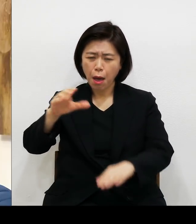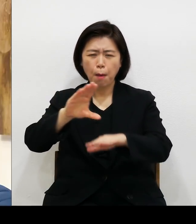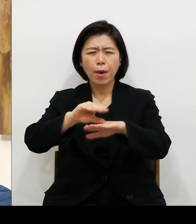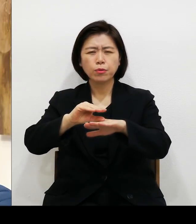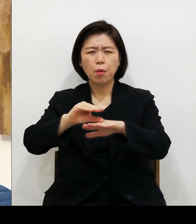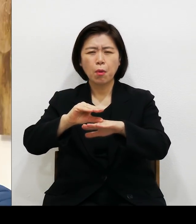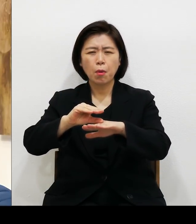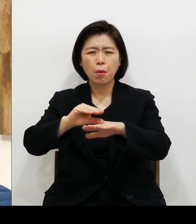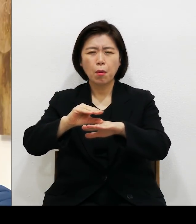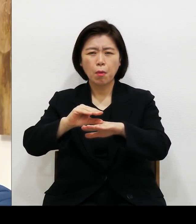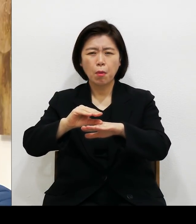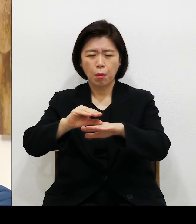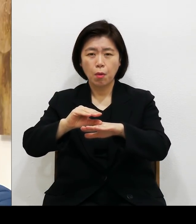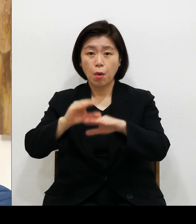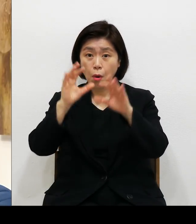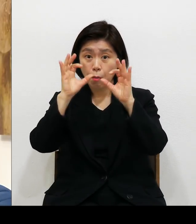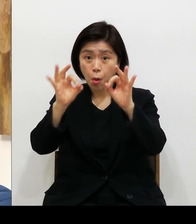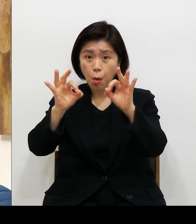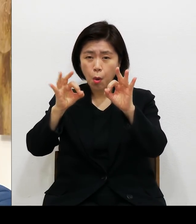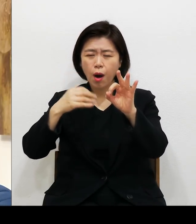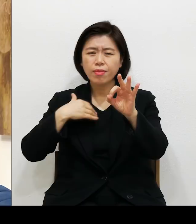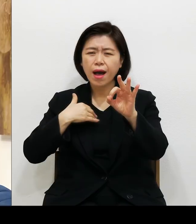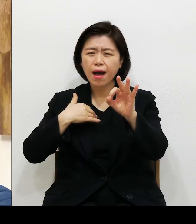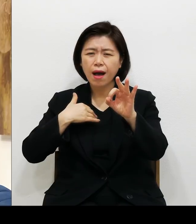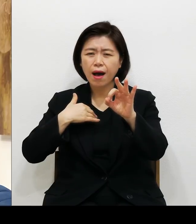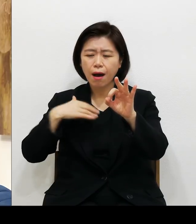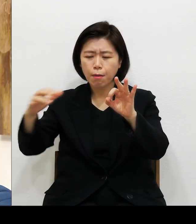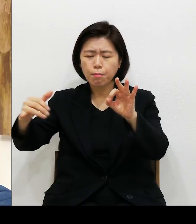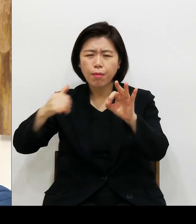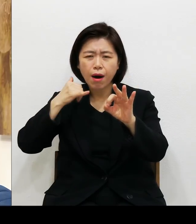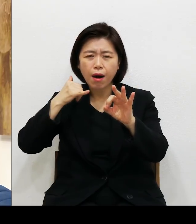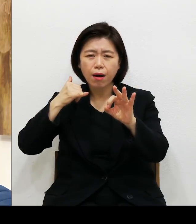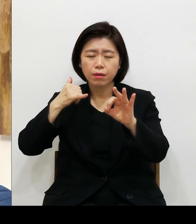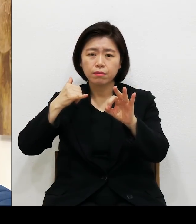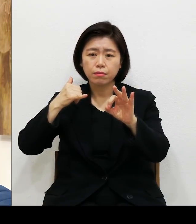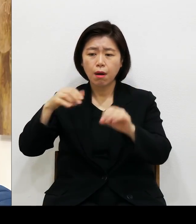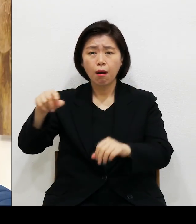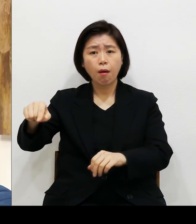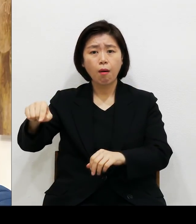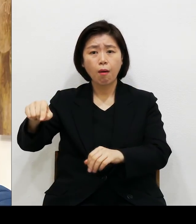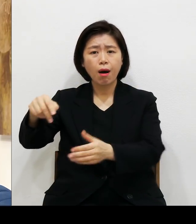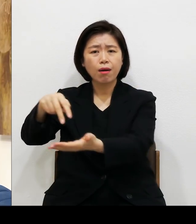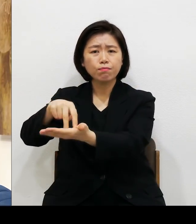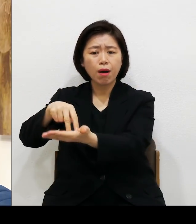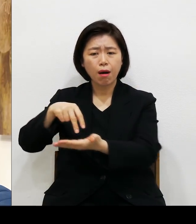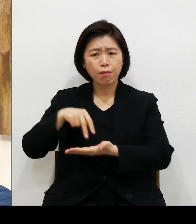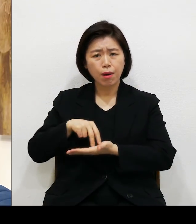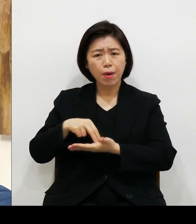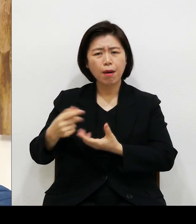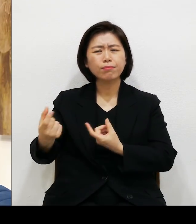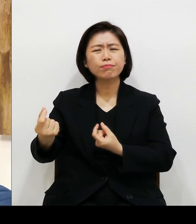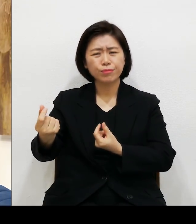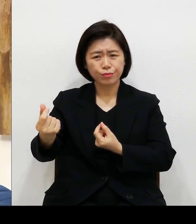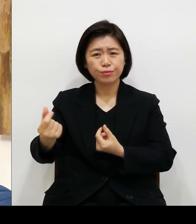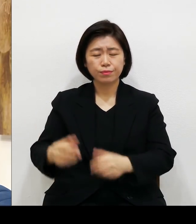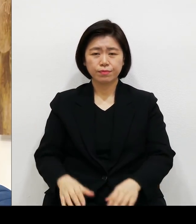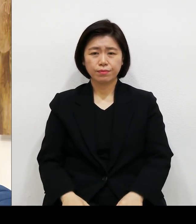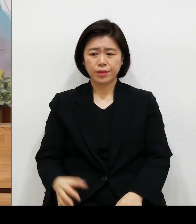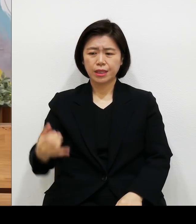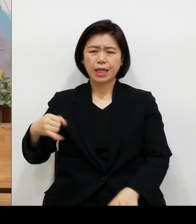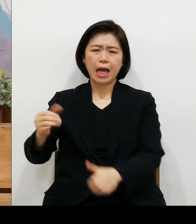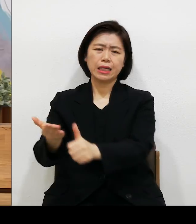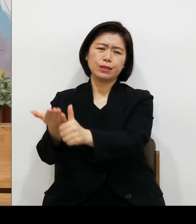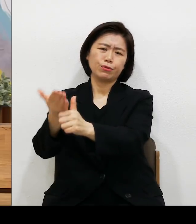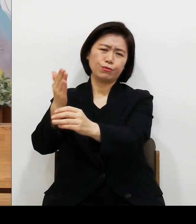통해서 저한테 연락이 오셨어요. 예. 자기도 저랑 비슷한 사정인데 자기 아이도 제 딸이랑 개월수가